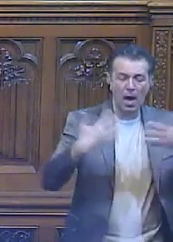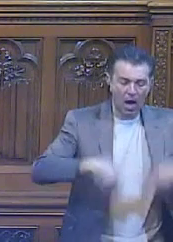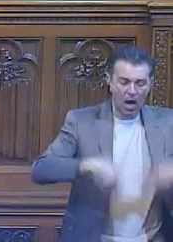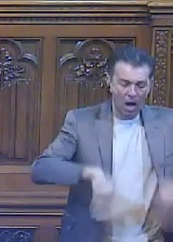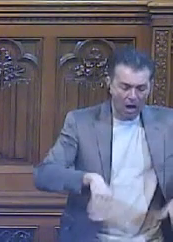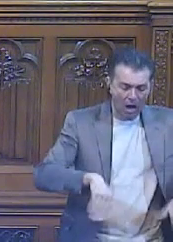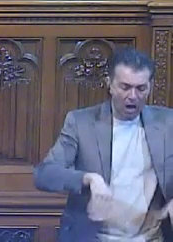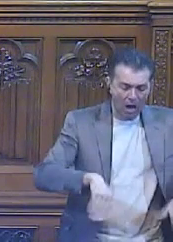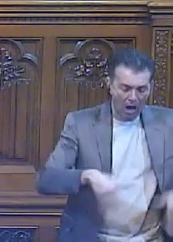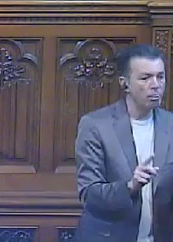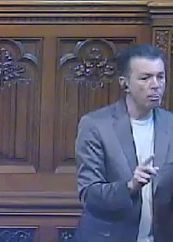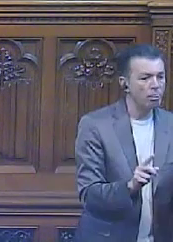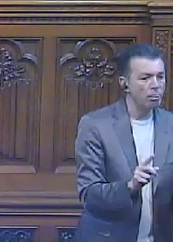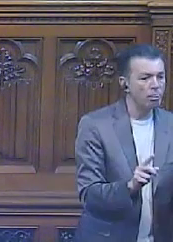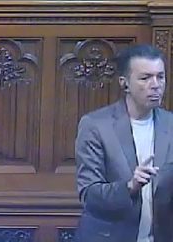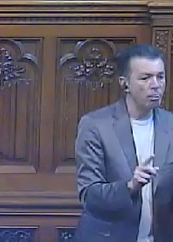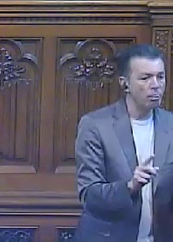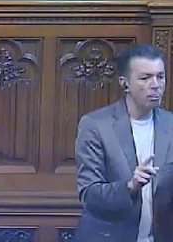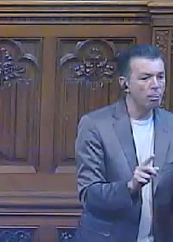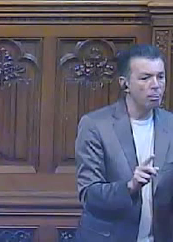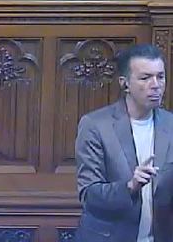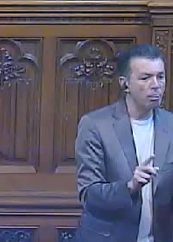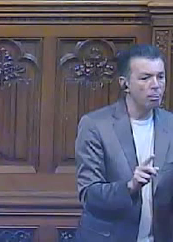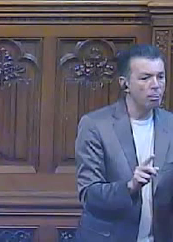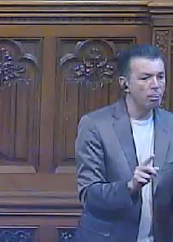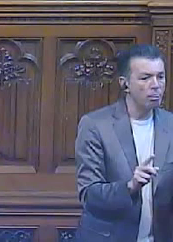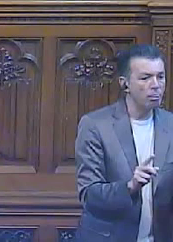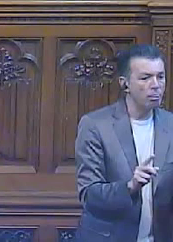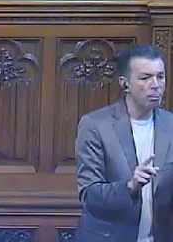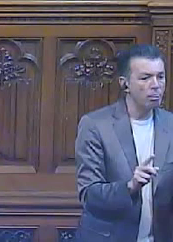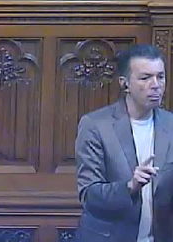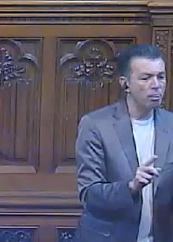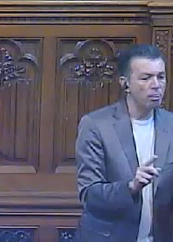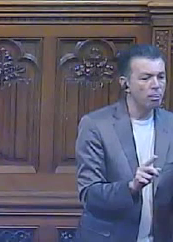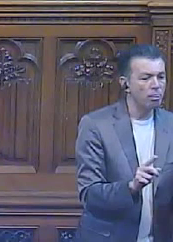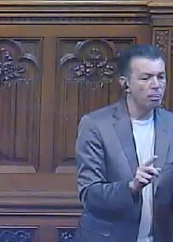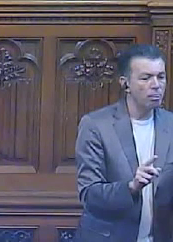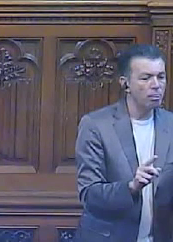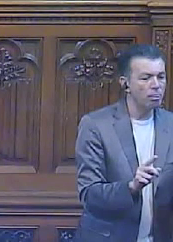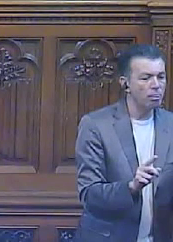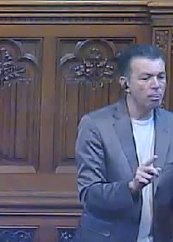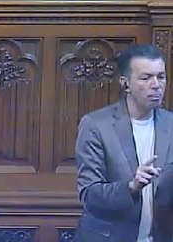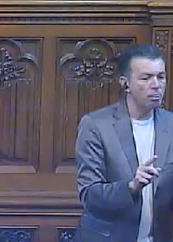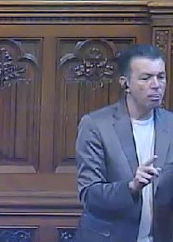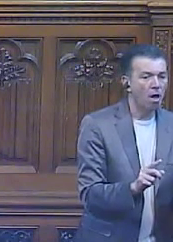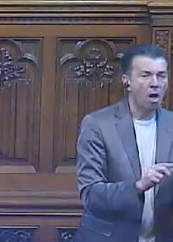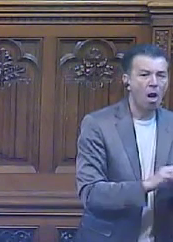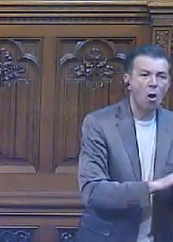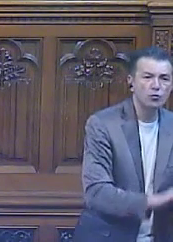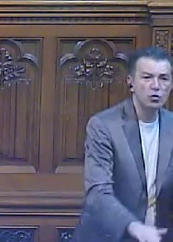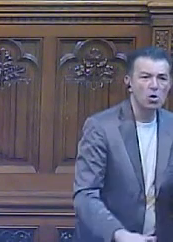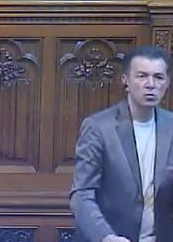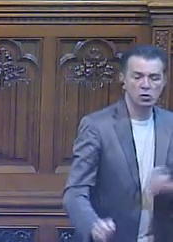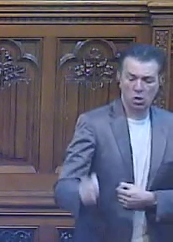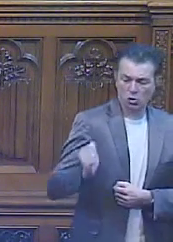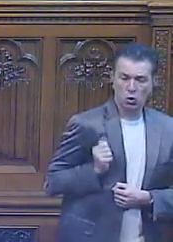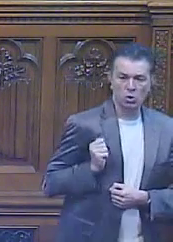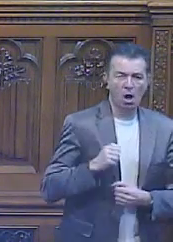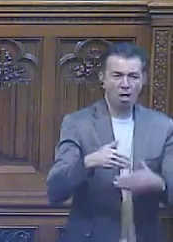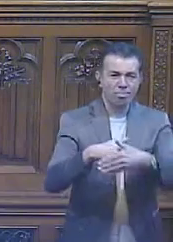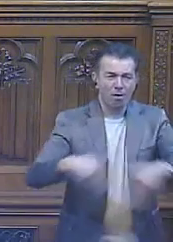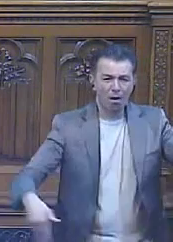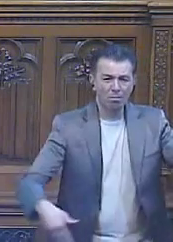Arbeitslosigkeit wird weiter steigen. Es gibt immer mehr Obdachlose in Wien, die 4 Euro bekommen. Die Soldaten an der Grenze haben